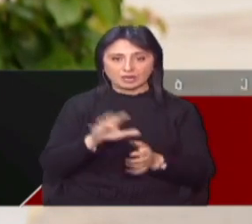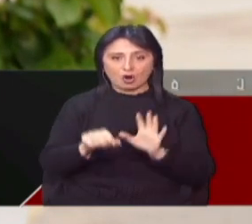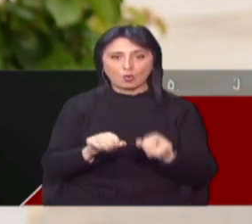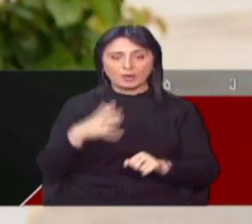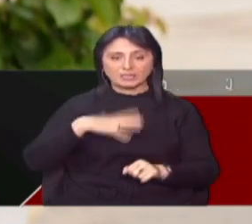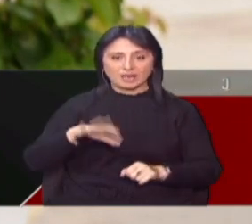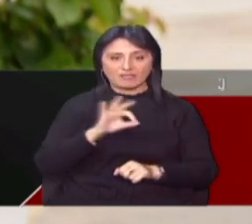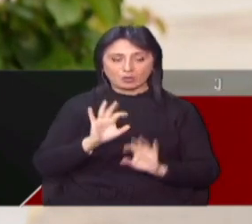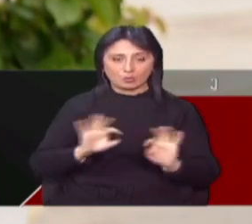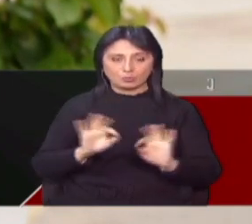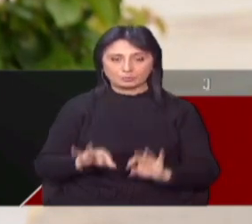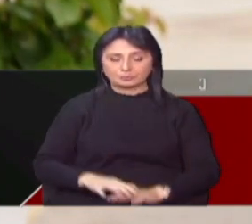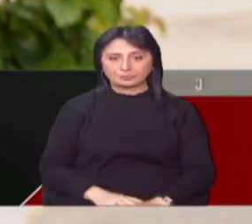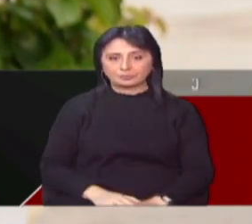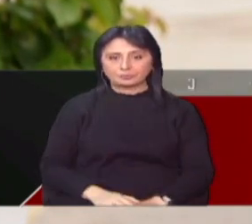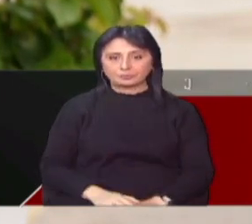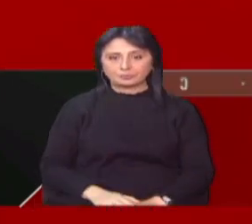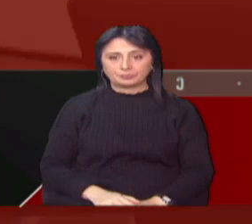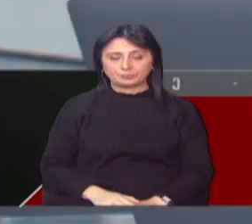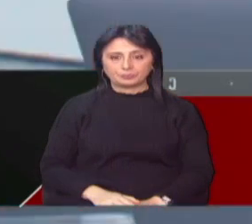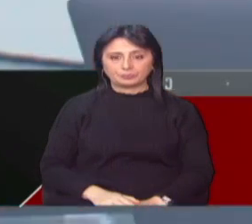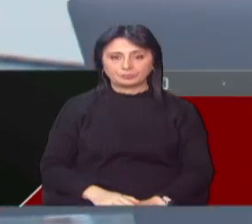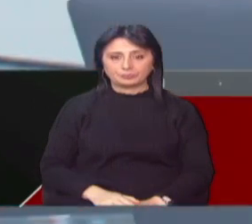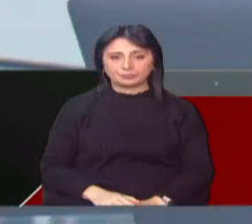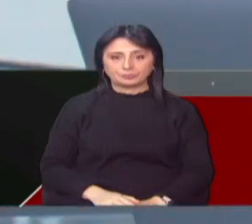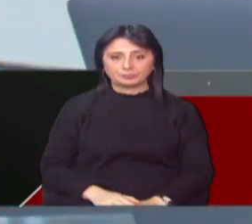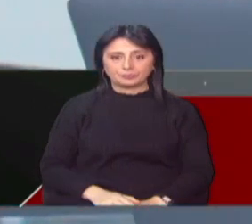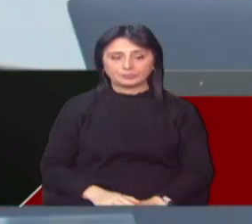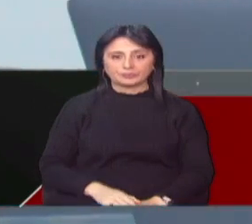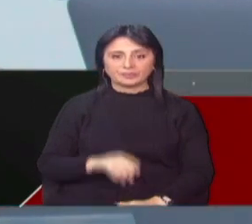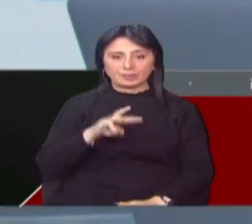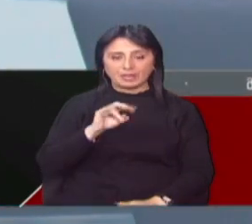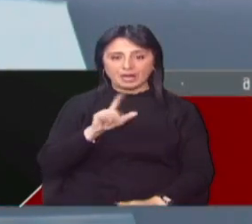ოკუპაციას ეხება. ეს თეონა მანაგაძე იყო.